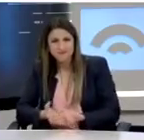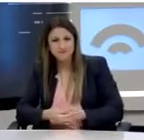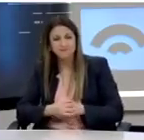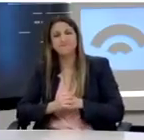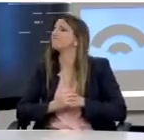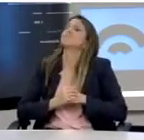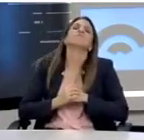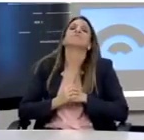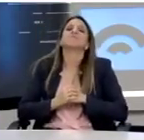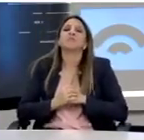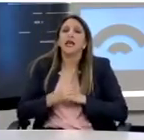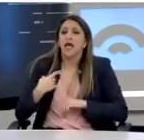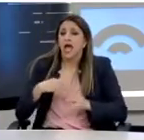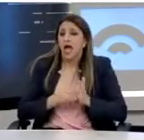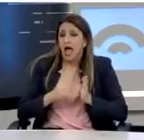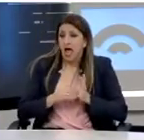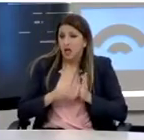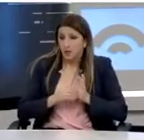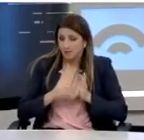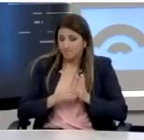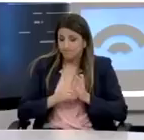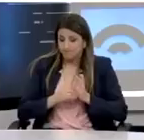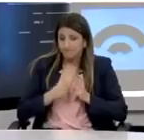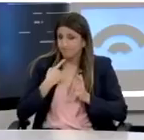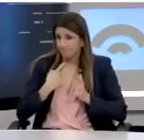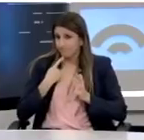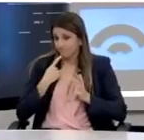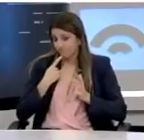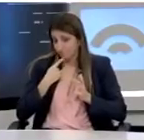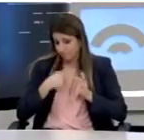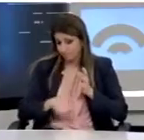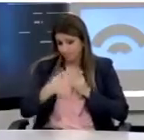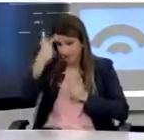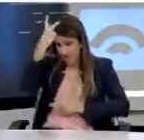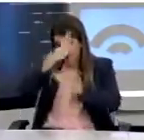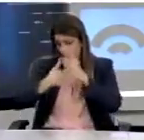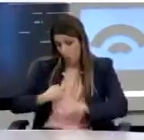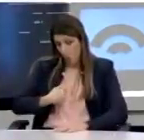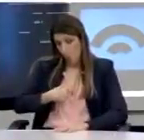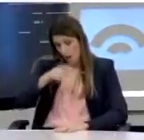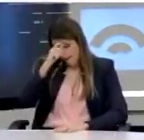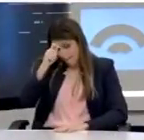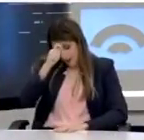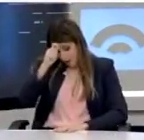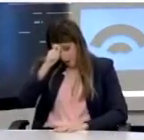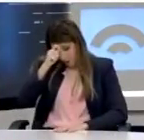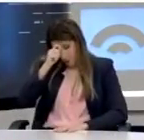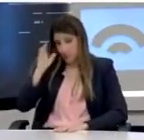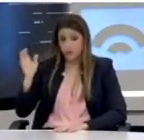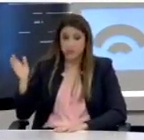Ήσυχα, παρακαλώ. Σας παρακαλώ. Μας λέτε τέλος ότι είναι απαράδεκτο.